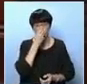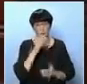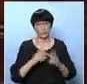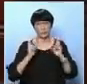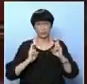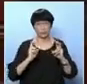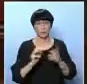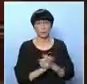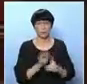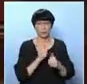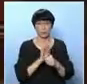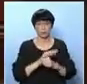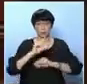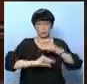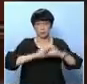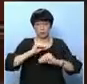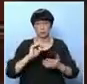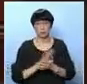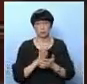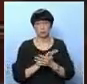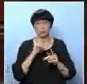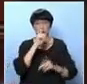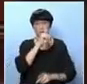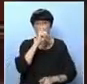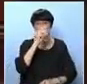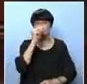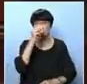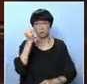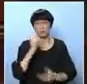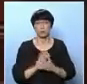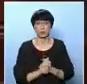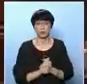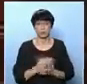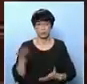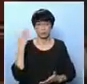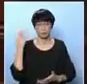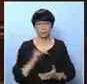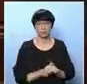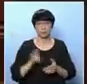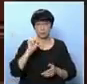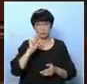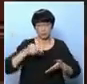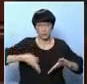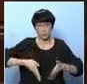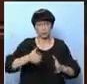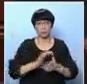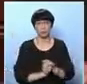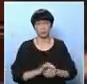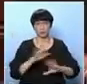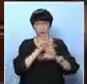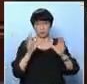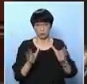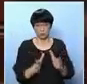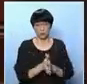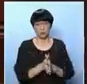路為你建造呢個七十年代，當其時彌敦道要起嘅時候，所有全部